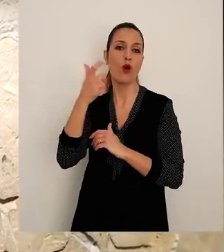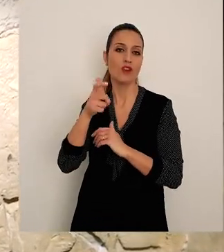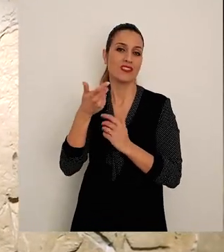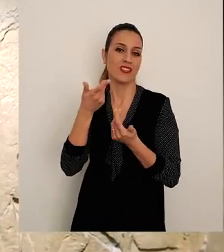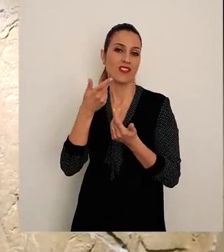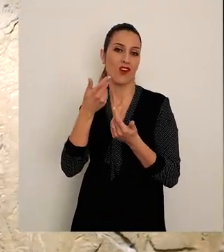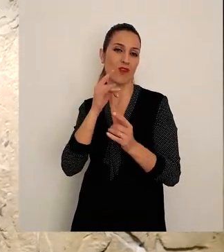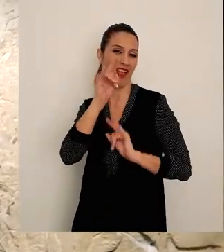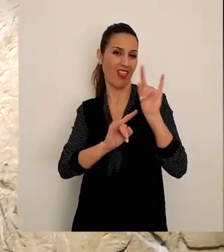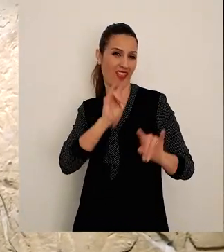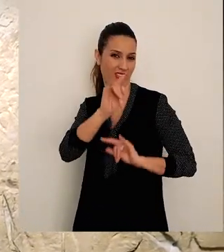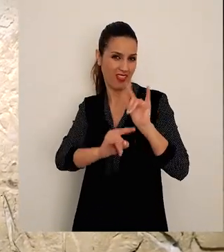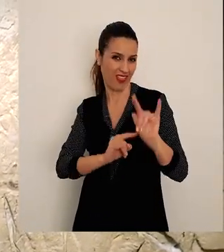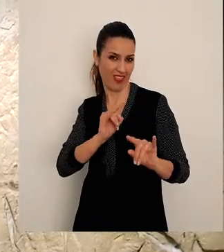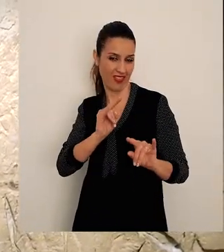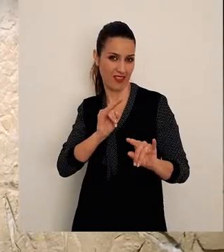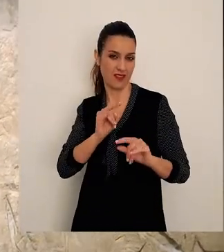in chiaro segno di disprezzo.